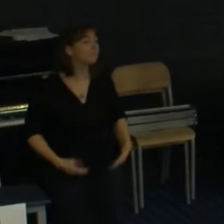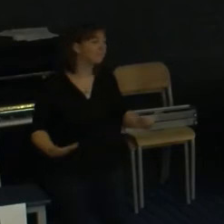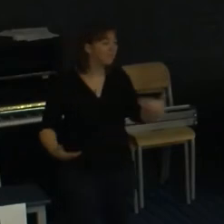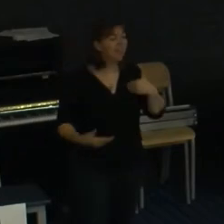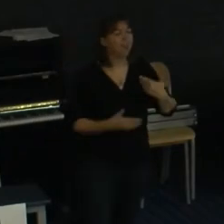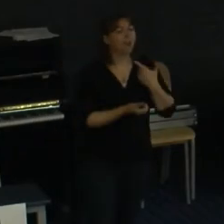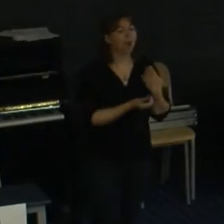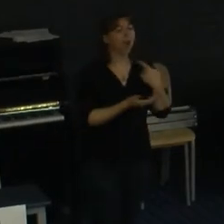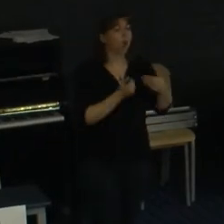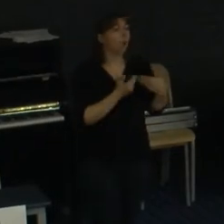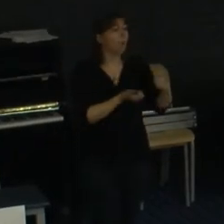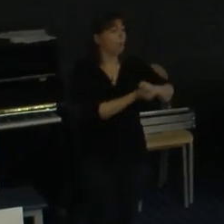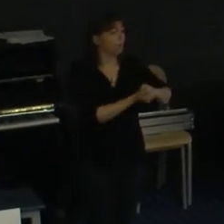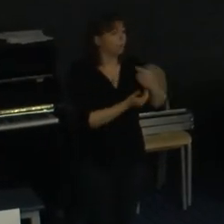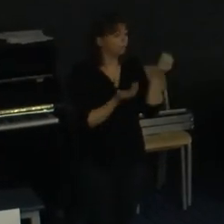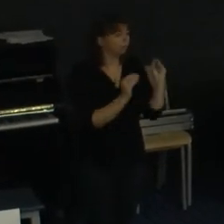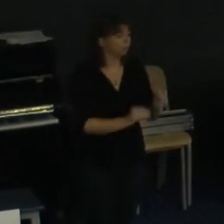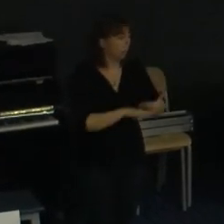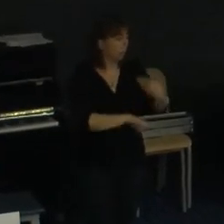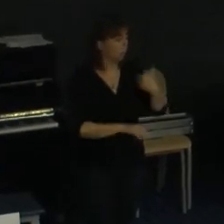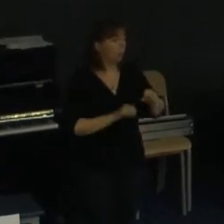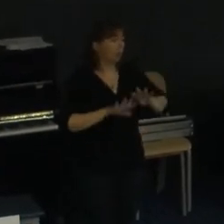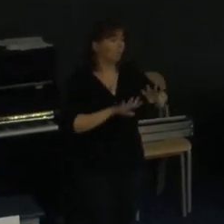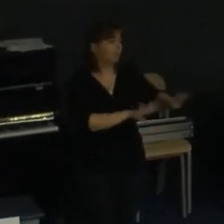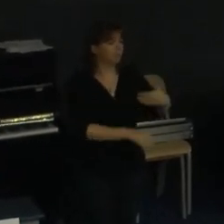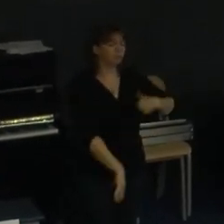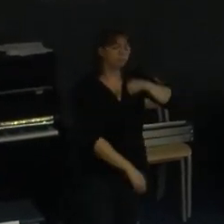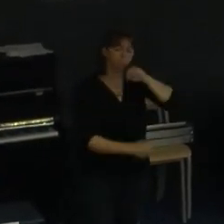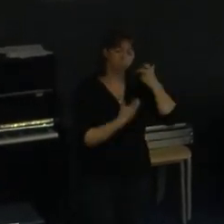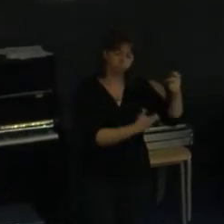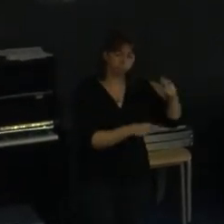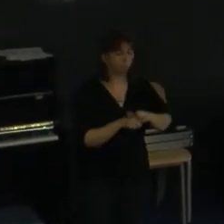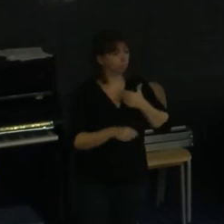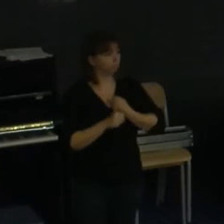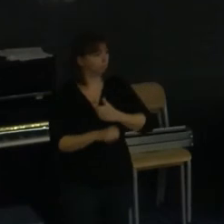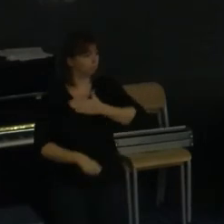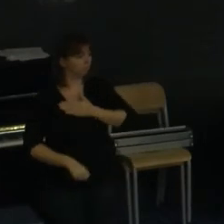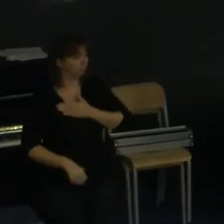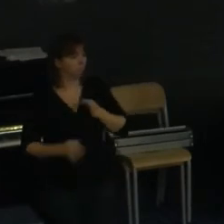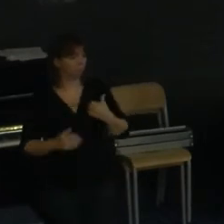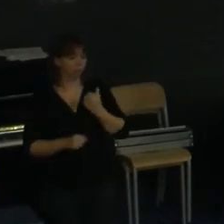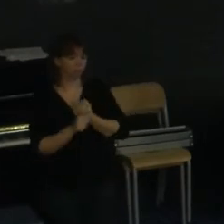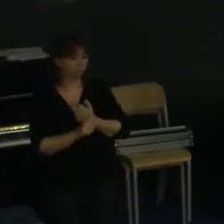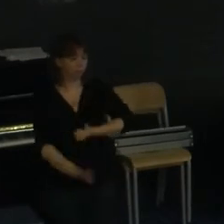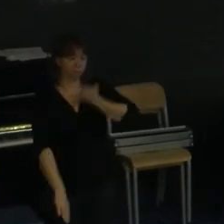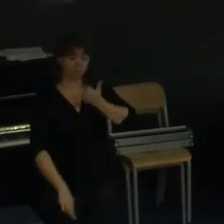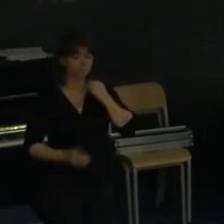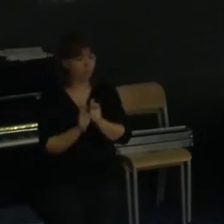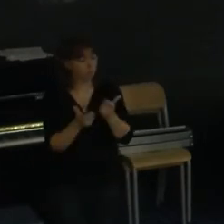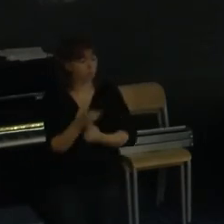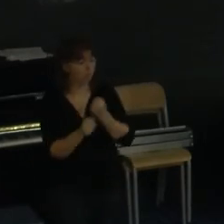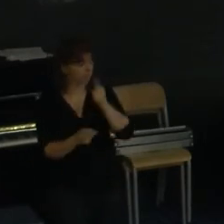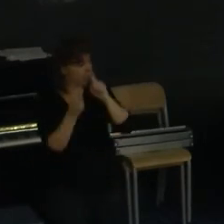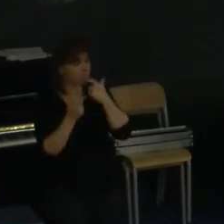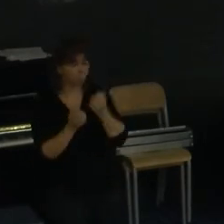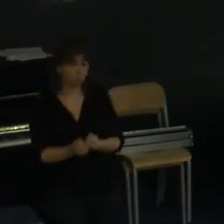depuis 99. C'est ma passion, c'est aussi mon job. Je suis freelance, j'ai créé une société qui ne fait que du développement Python.